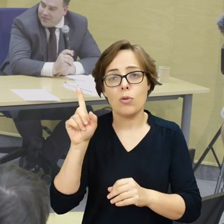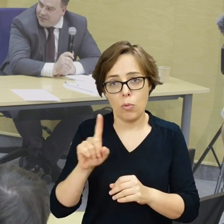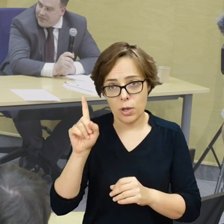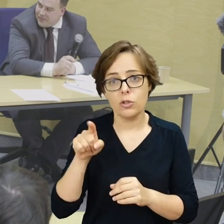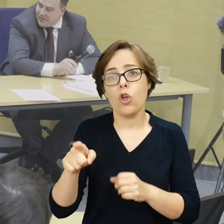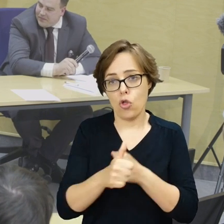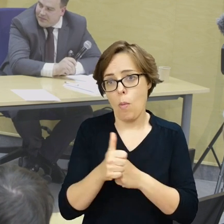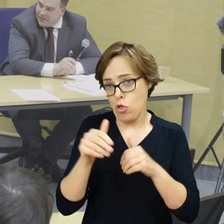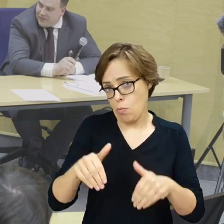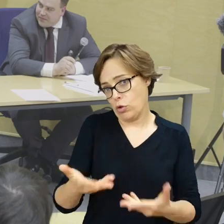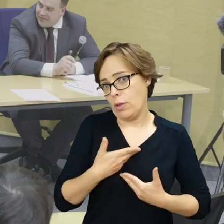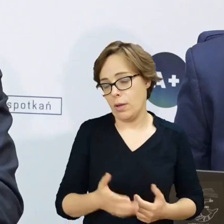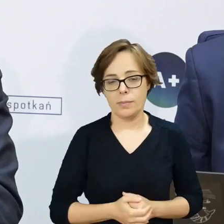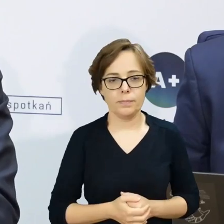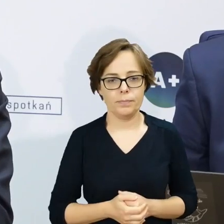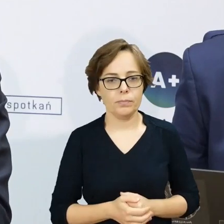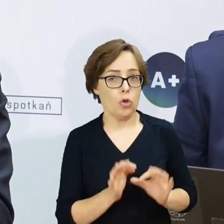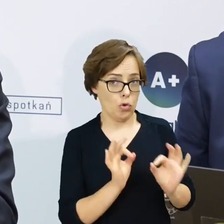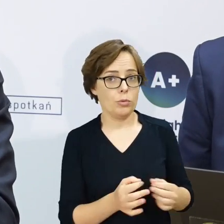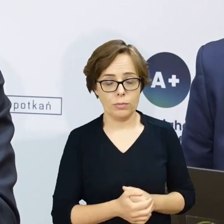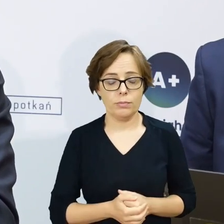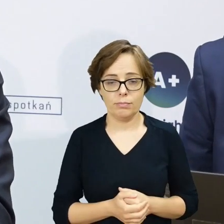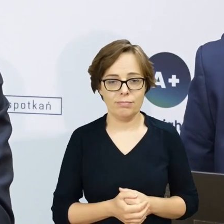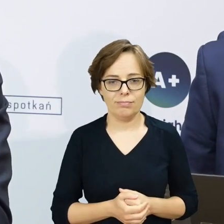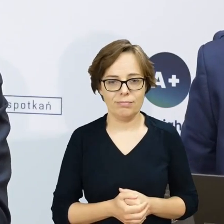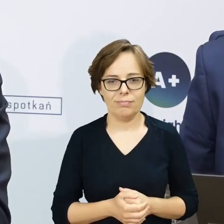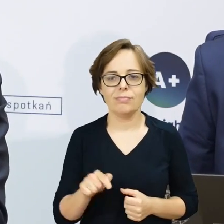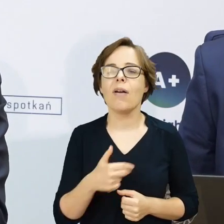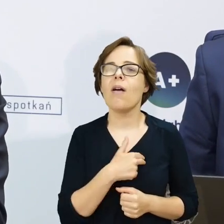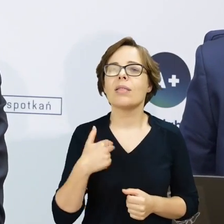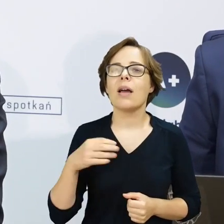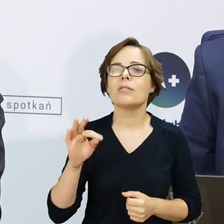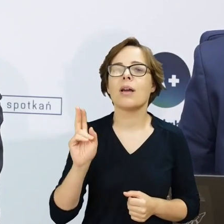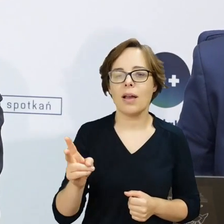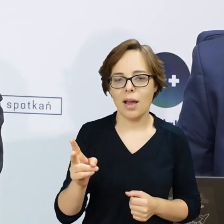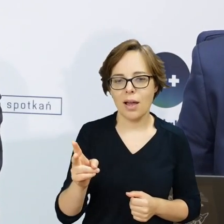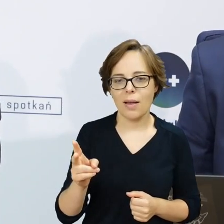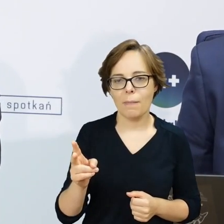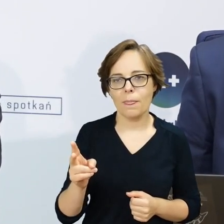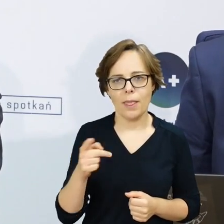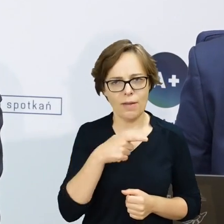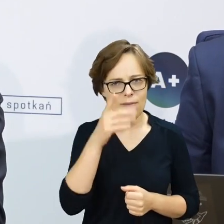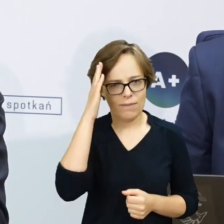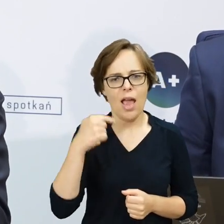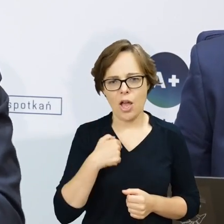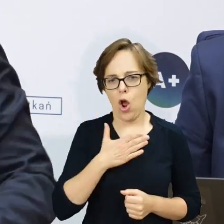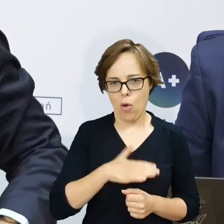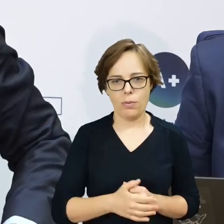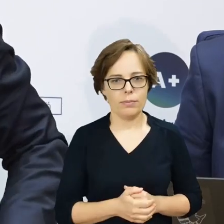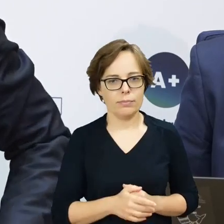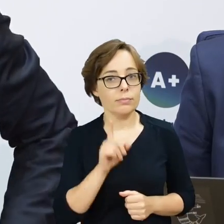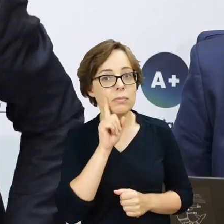dostać. Dobrze, bo ja nasz Trybunał Konstytucyjny, wiecie państwo, lubię pytać. Wszyscy lubimy.